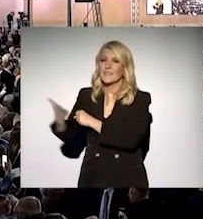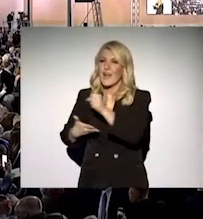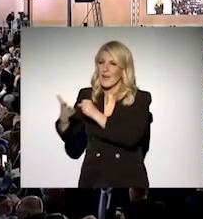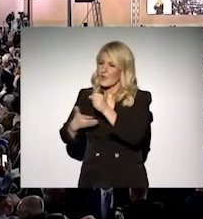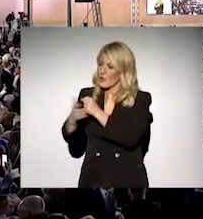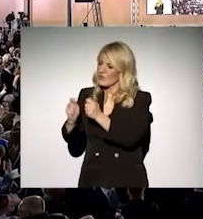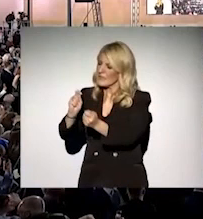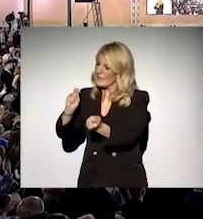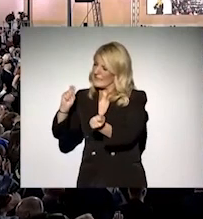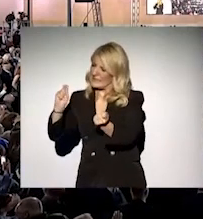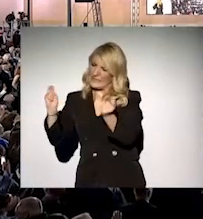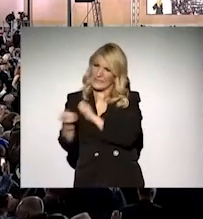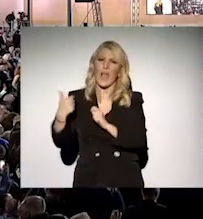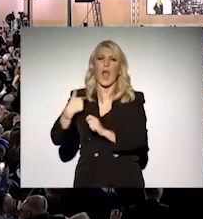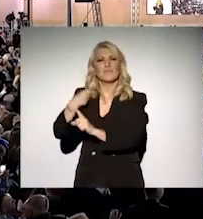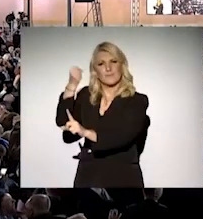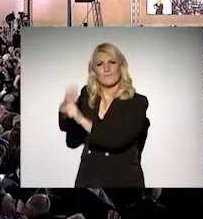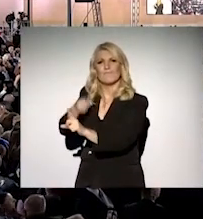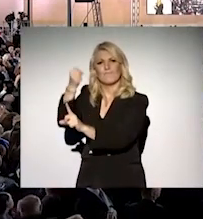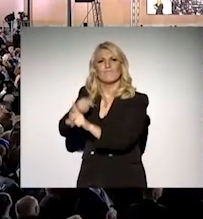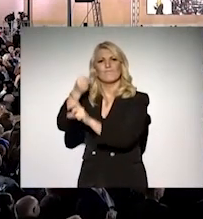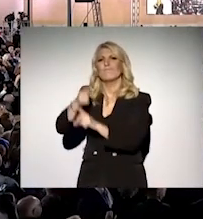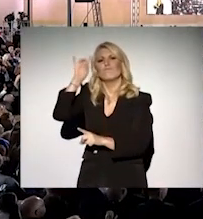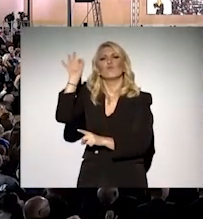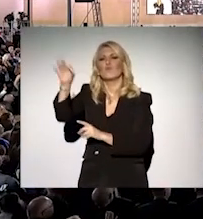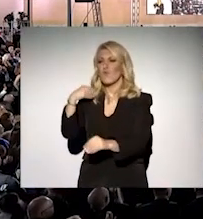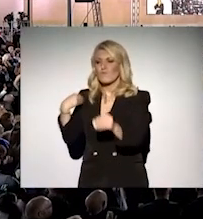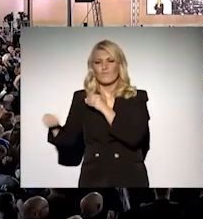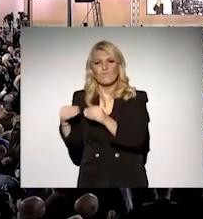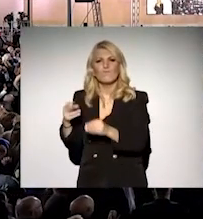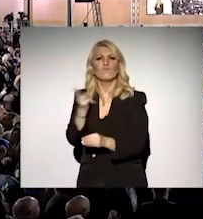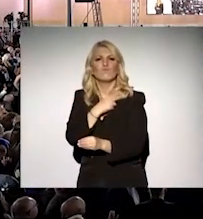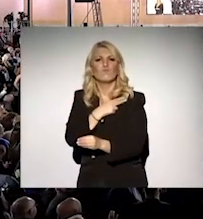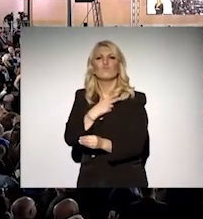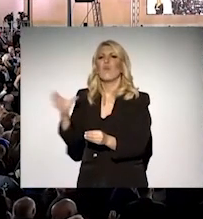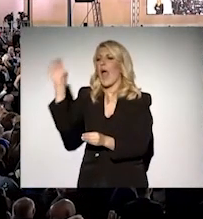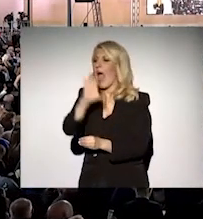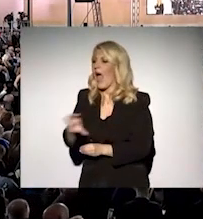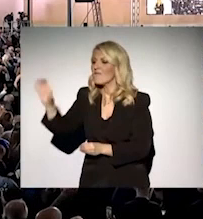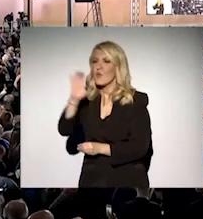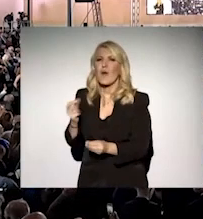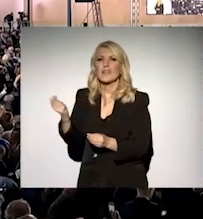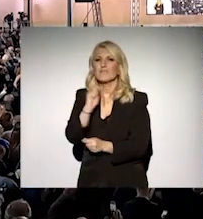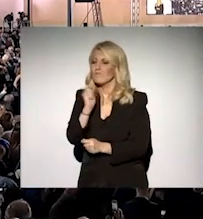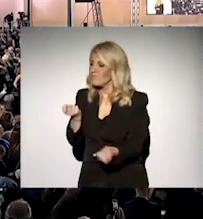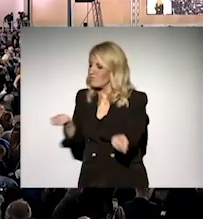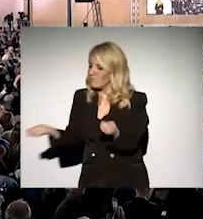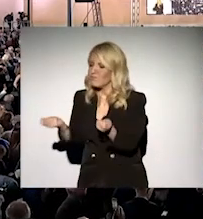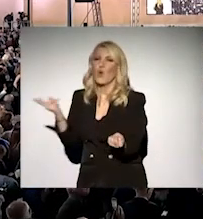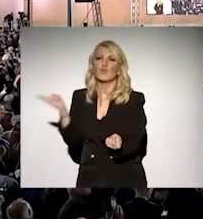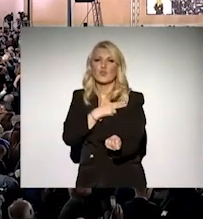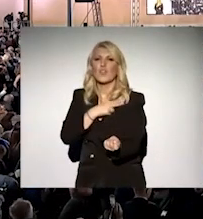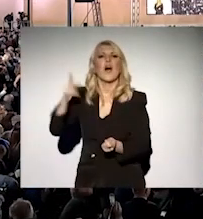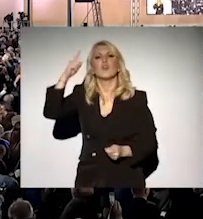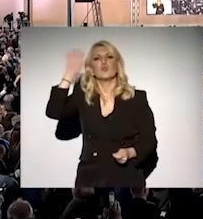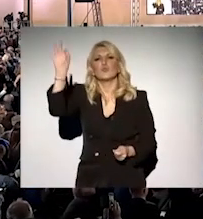ανθρώπινου πόνου για να κάνει αντιπολίτευση. Γιατί δεν έχει να την προτείνει τίποτα, δεν έχει τίποτα δημιουργικό, δεν έχει τρόπο να κάνει κανονική αντιπολίτευση.